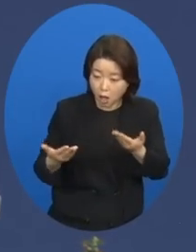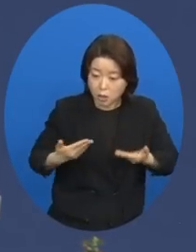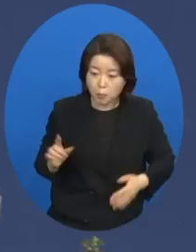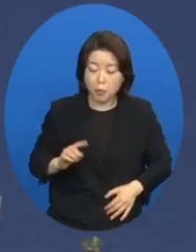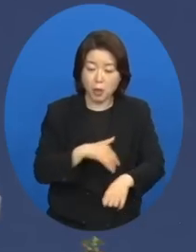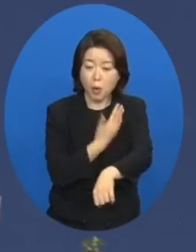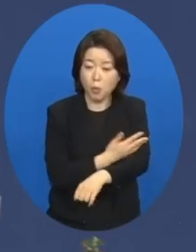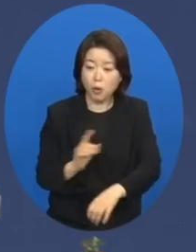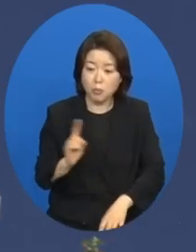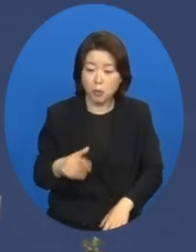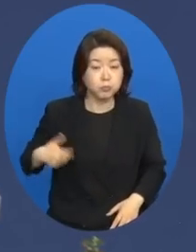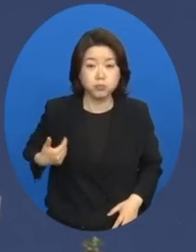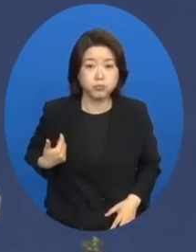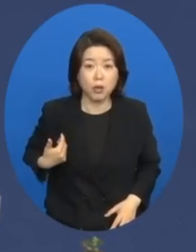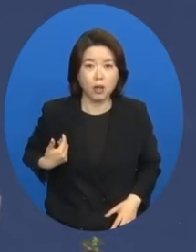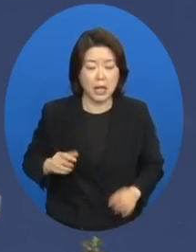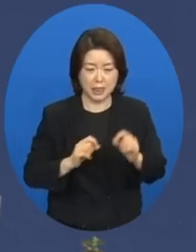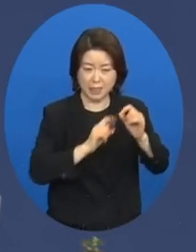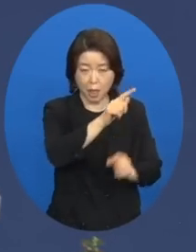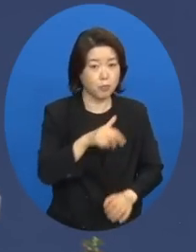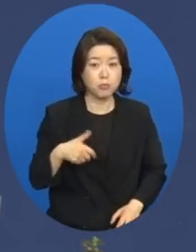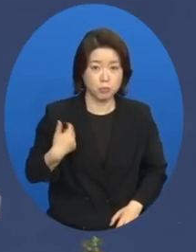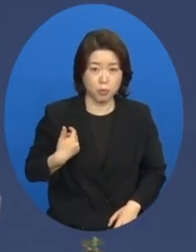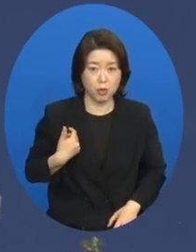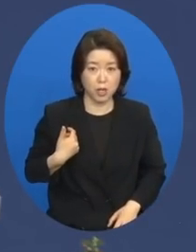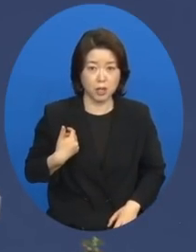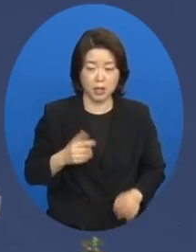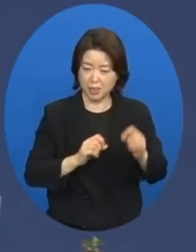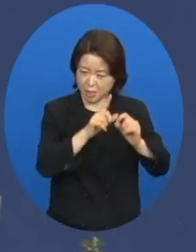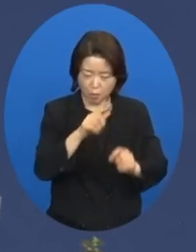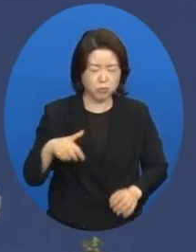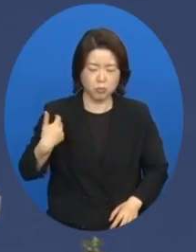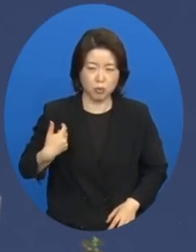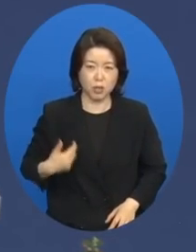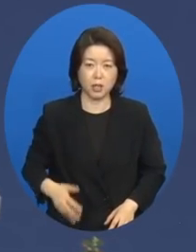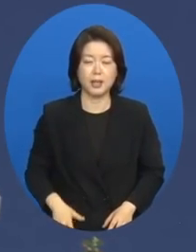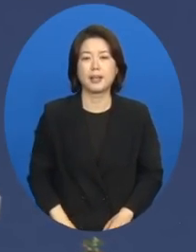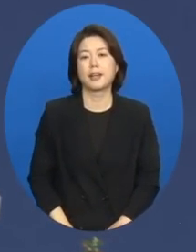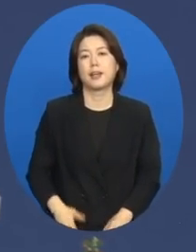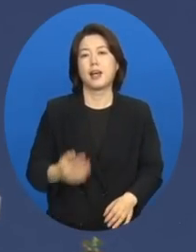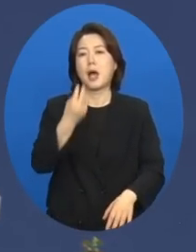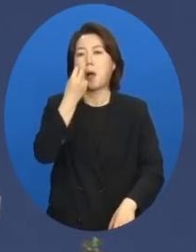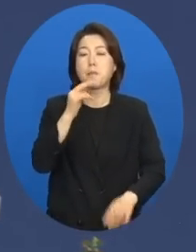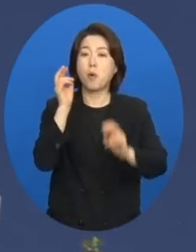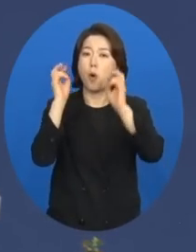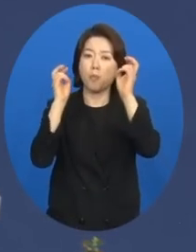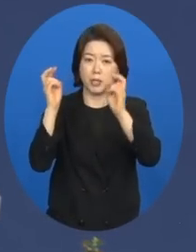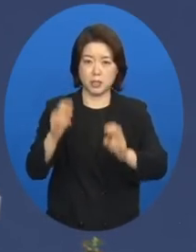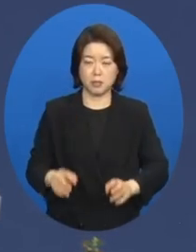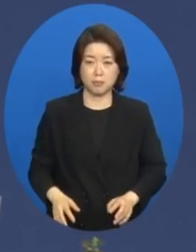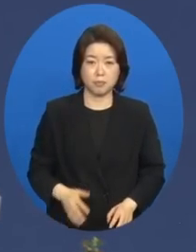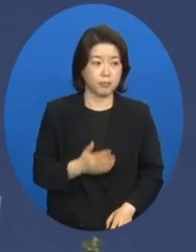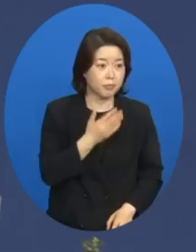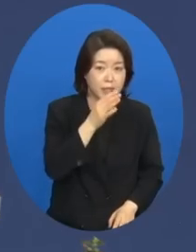권리가 뭔지를 아는 사람이 거의 없어요. 거의 없어요. 그래서 보험회사가